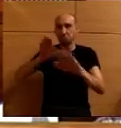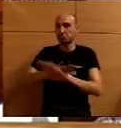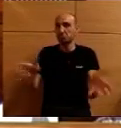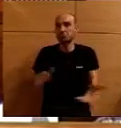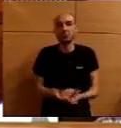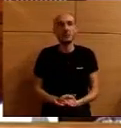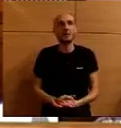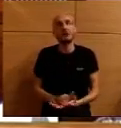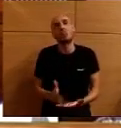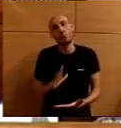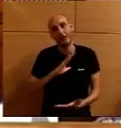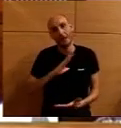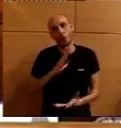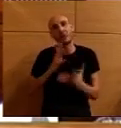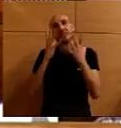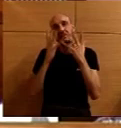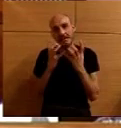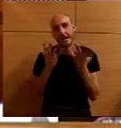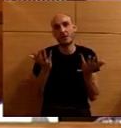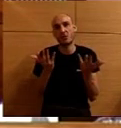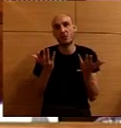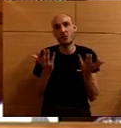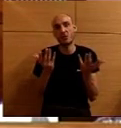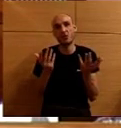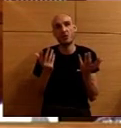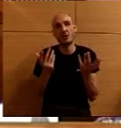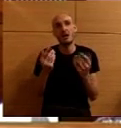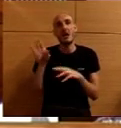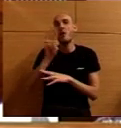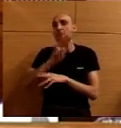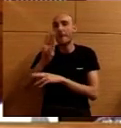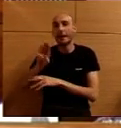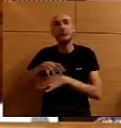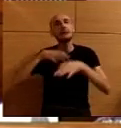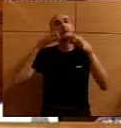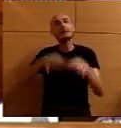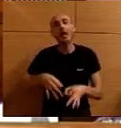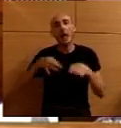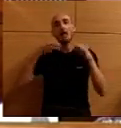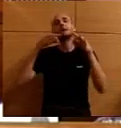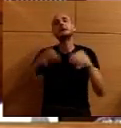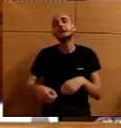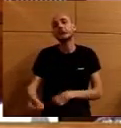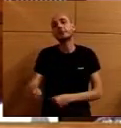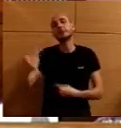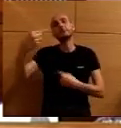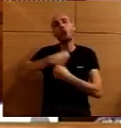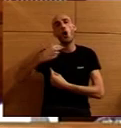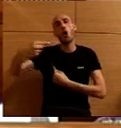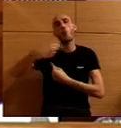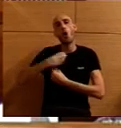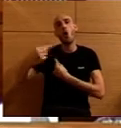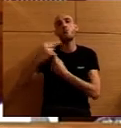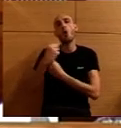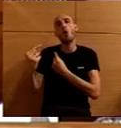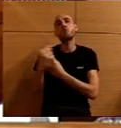de serietat. El Partit Popular, en este plenari, no n'hi ha plenari que no vinga i mos diga que tenim que gastar més diners i a on.